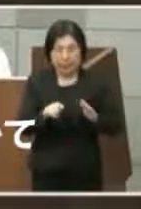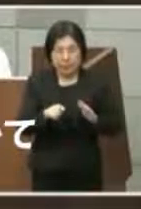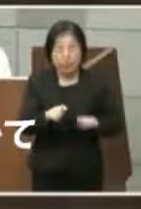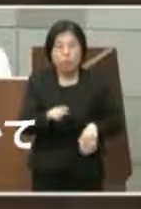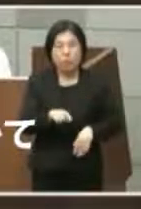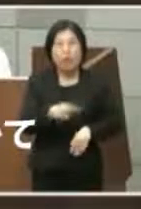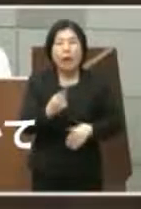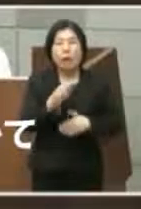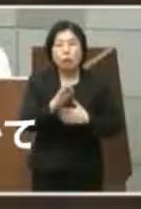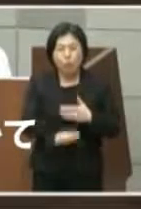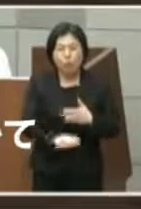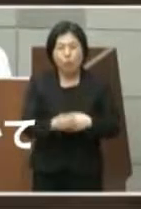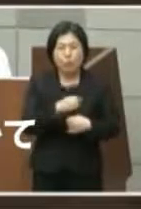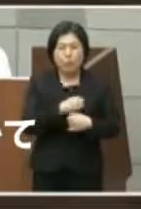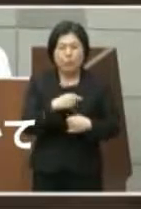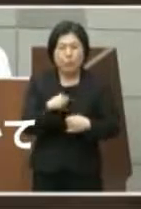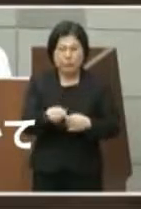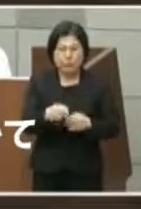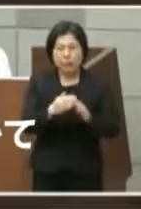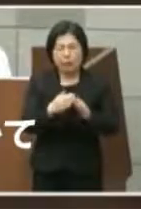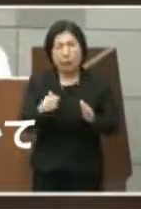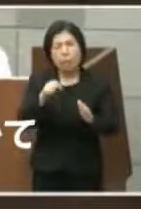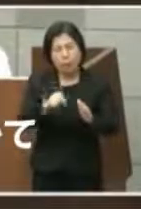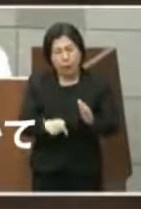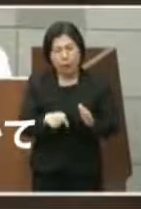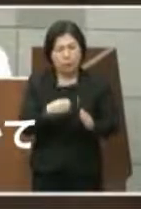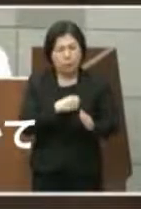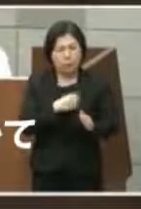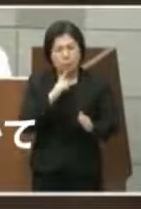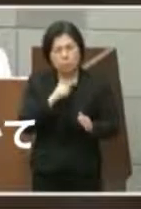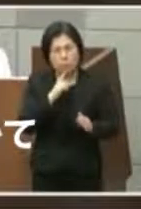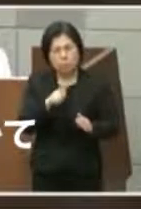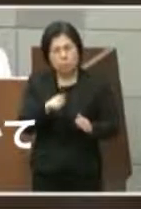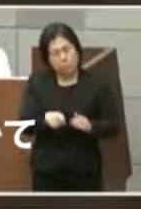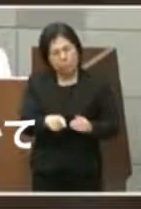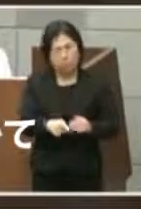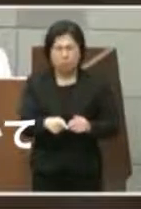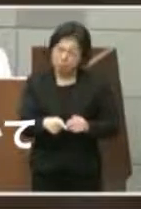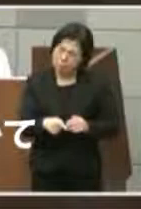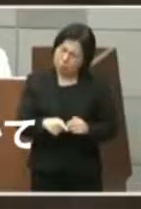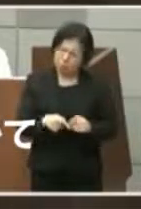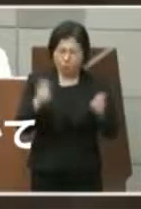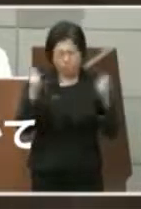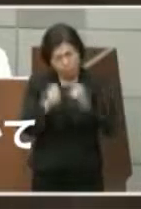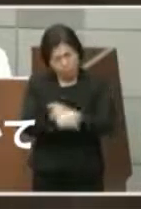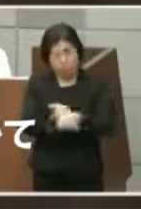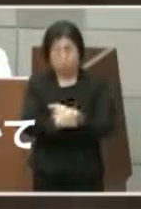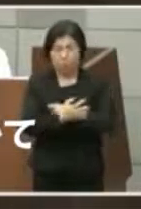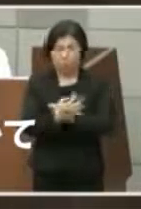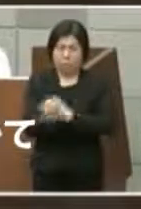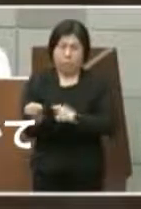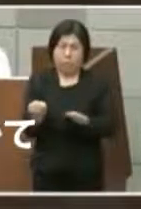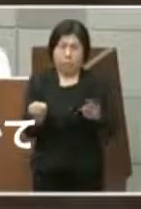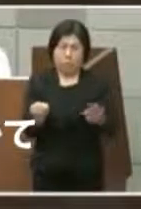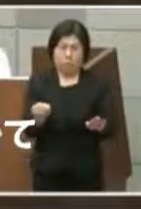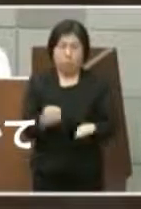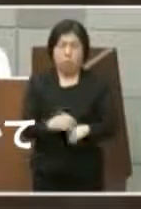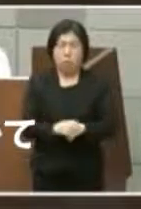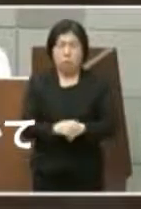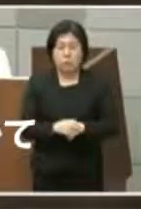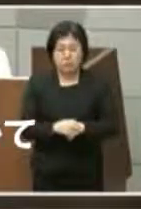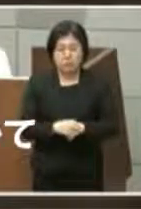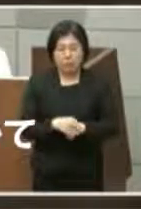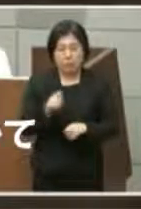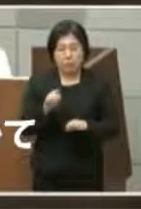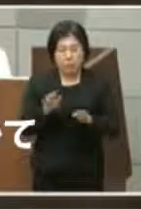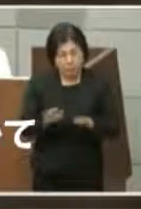の発言には、事実誤認と思われるもの、放置することにより市民の誤解を招く恐れのあるものが散見され